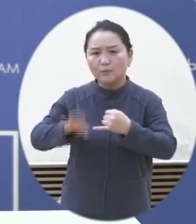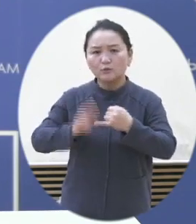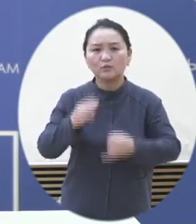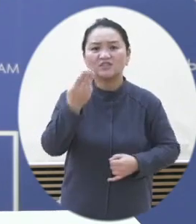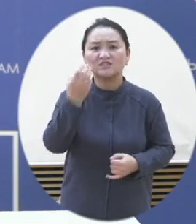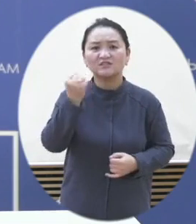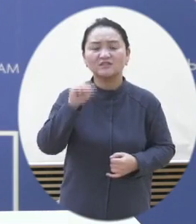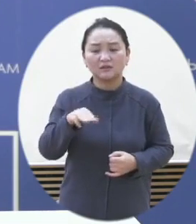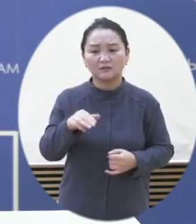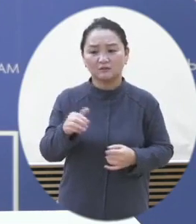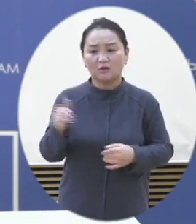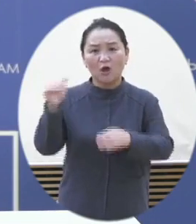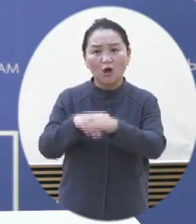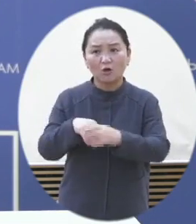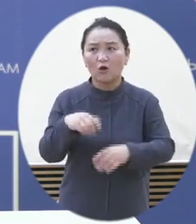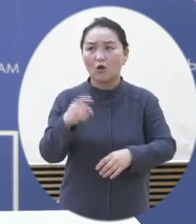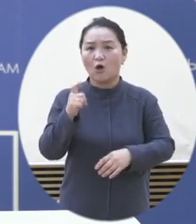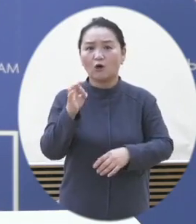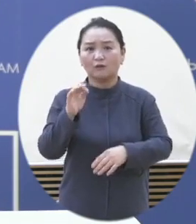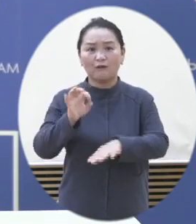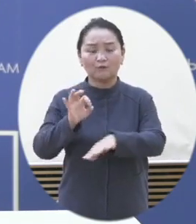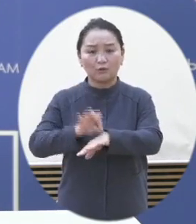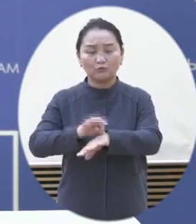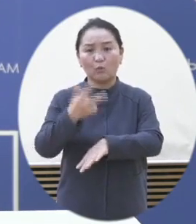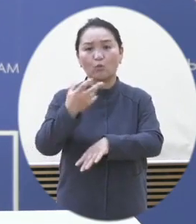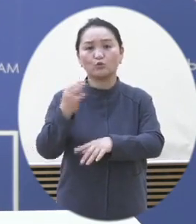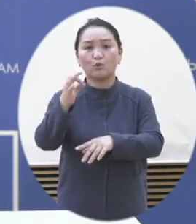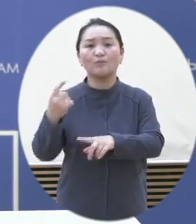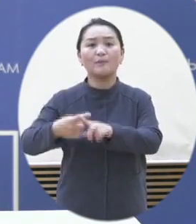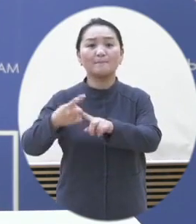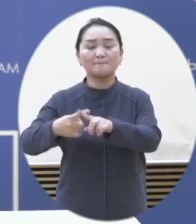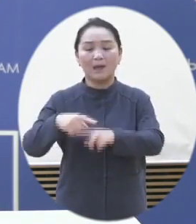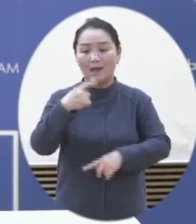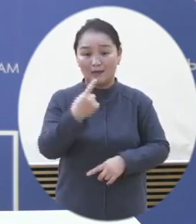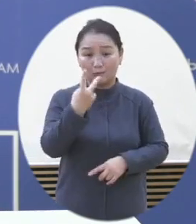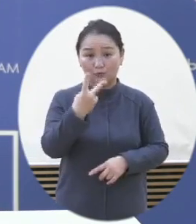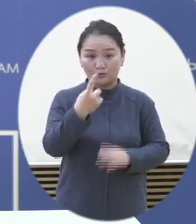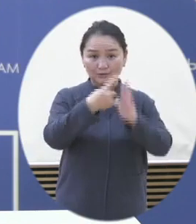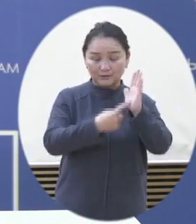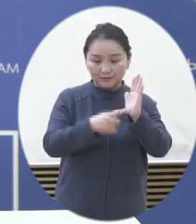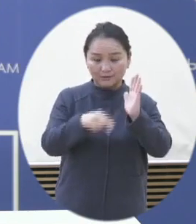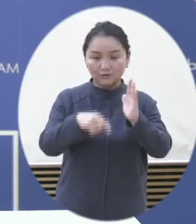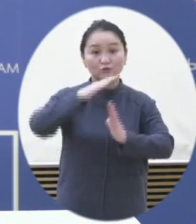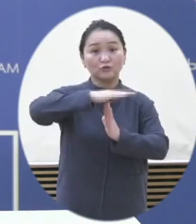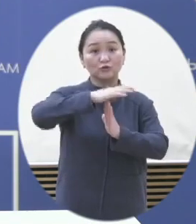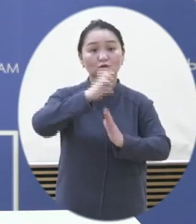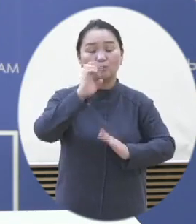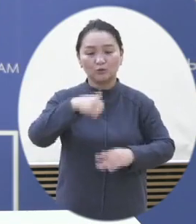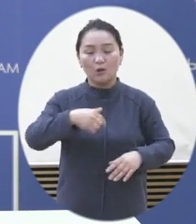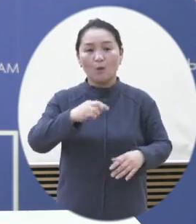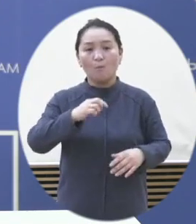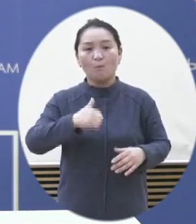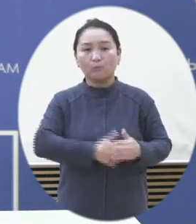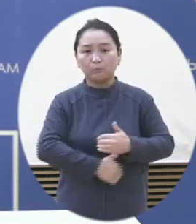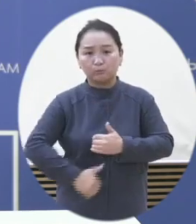тохиолдол 30% нэмэгдэх ба за 12 ба түүнээс дээш сар зогсоосон тохиолдолд бүдүүн гидсний хорт хавдрын улмаас нас барах иргэдийн